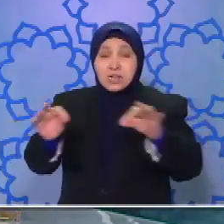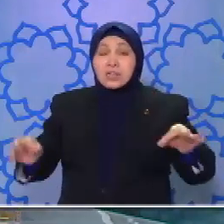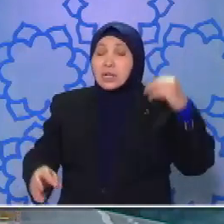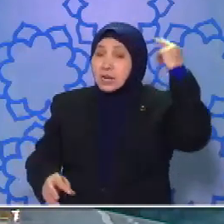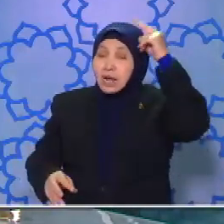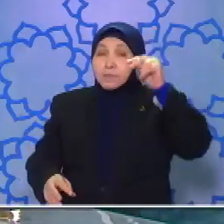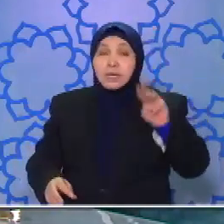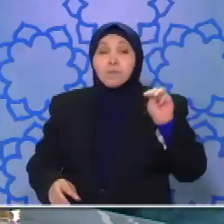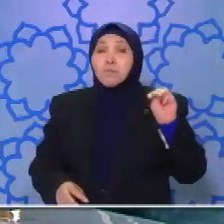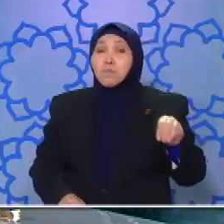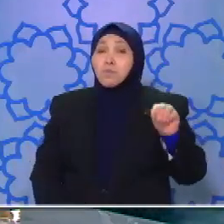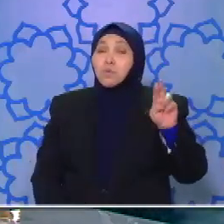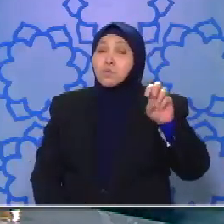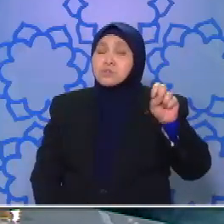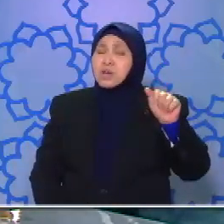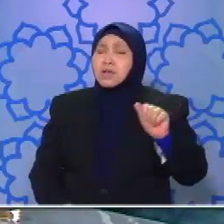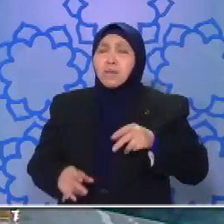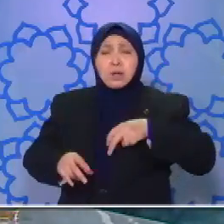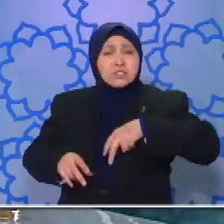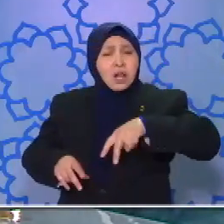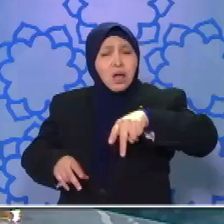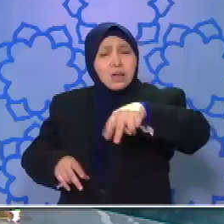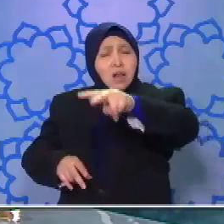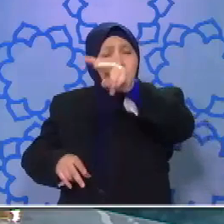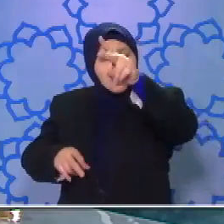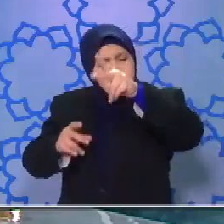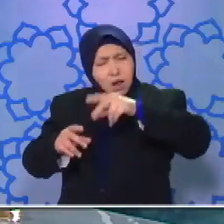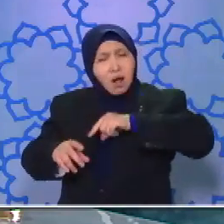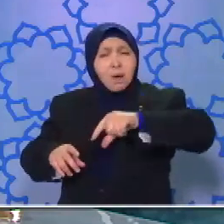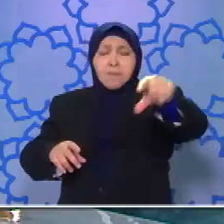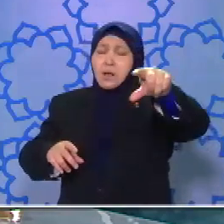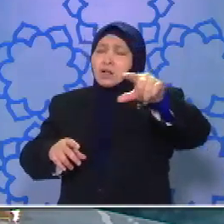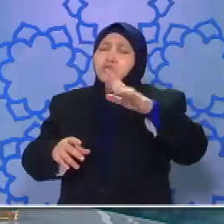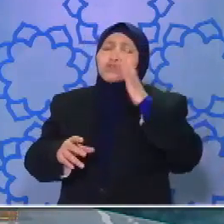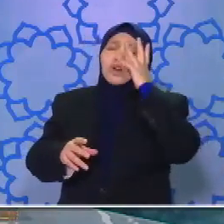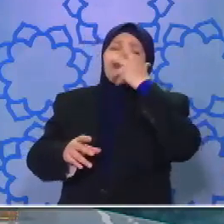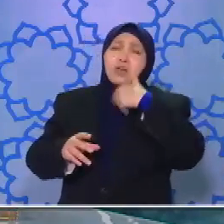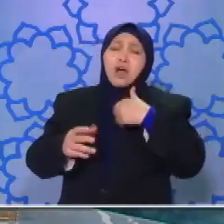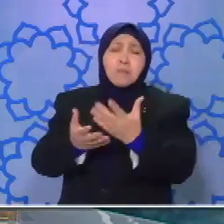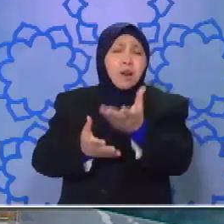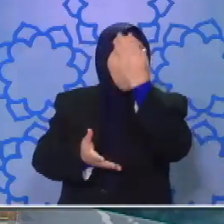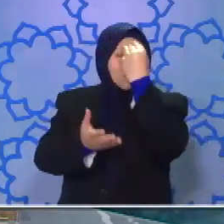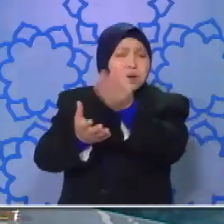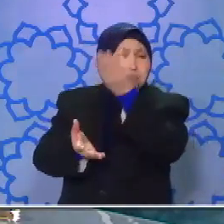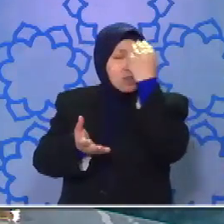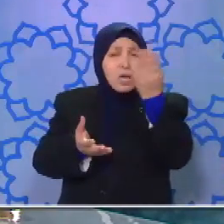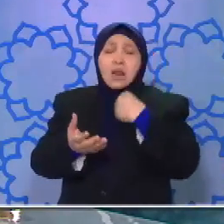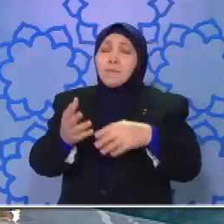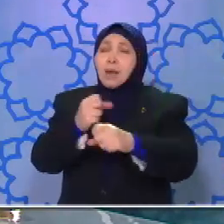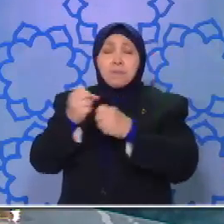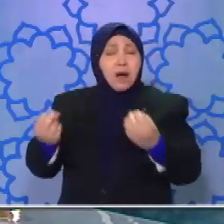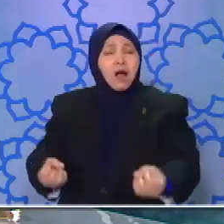bagaimana perjalanan yang begitu indah dalam menuntut ilmu, dalam terdapat banyak sekali